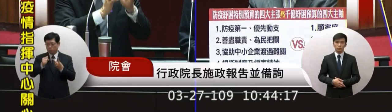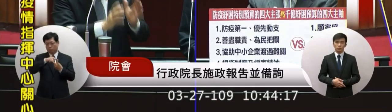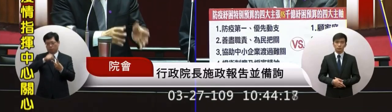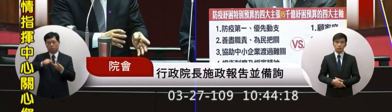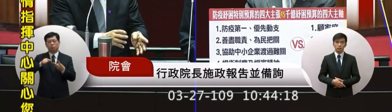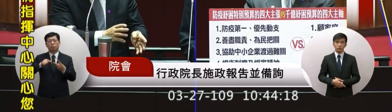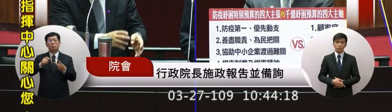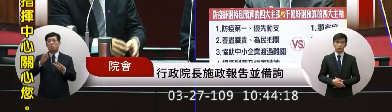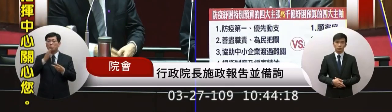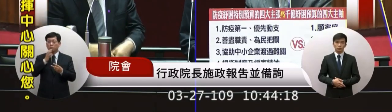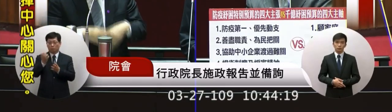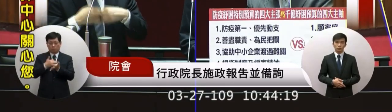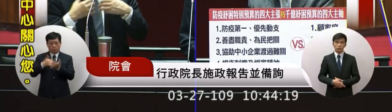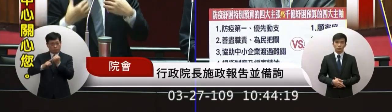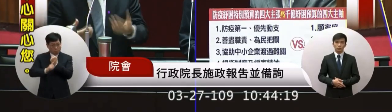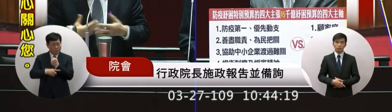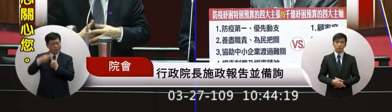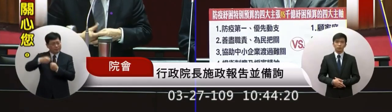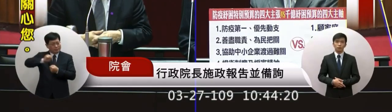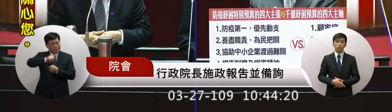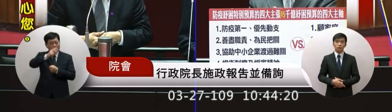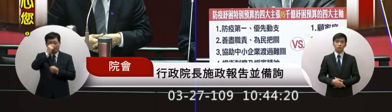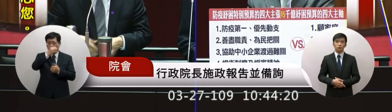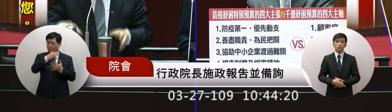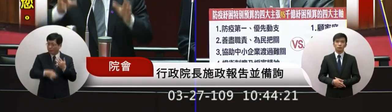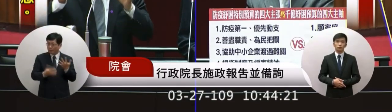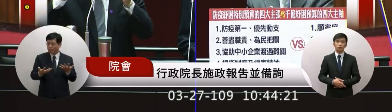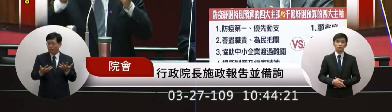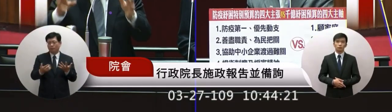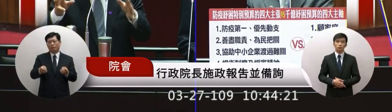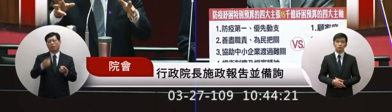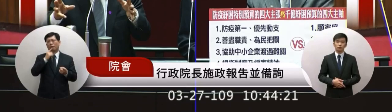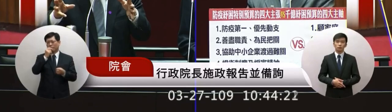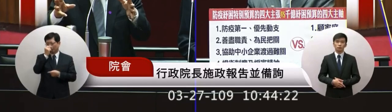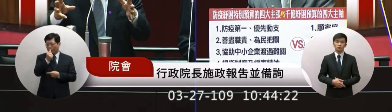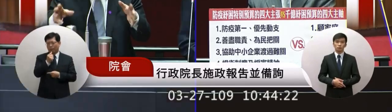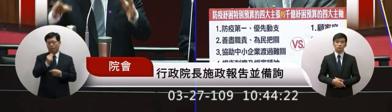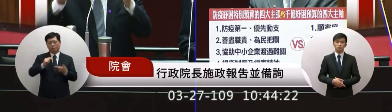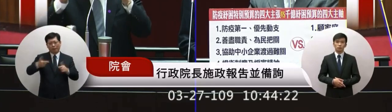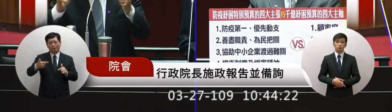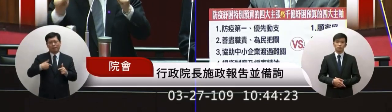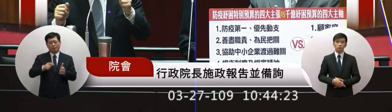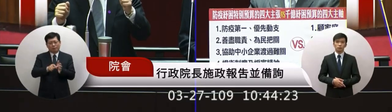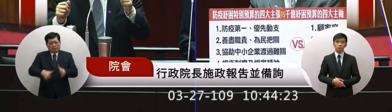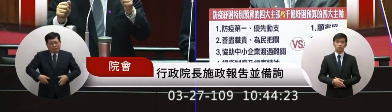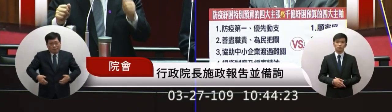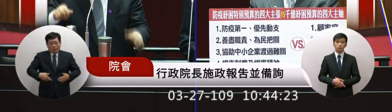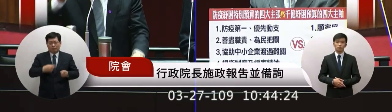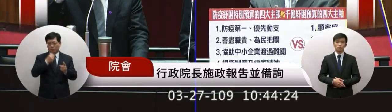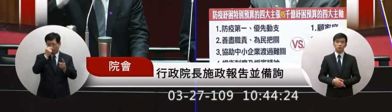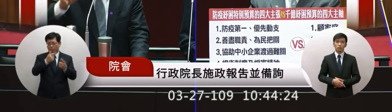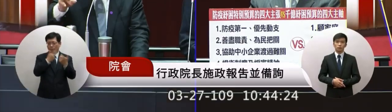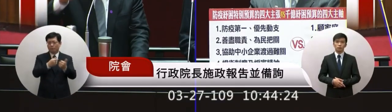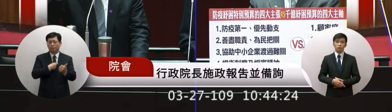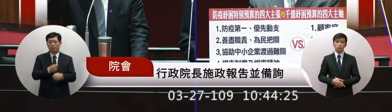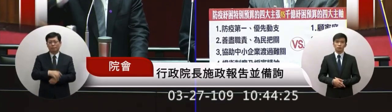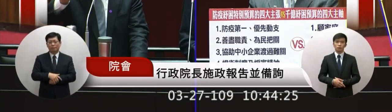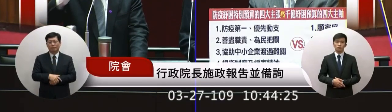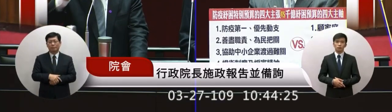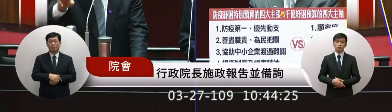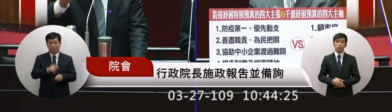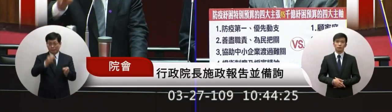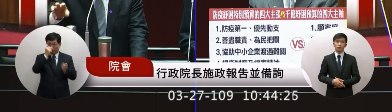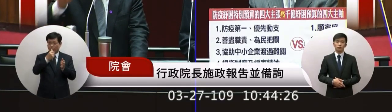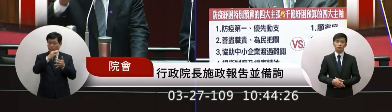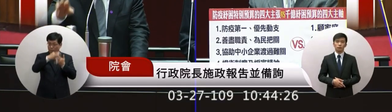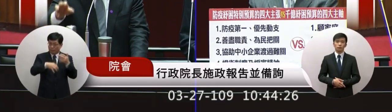大概有预算法，啊，得过来特别条例，就是这个特别时间、特别代志。啊，所以特